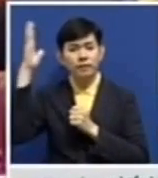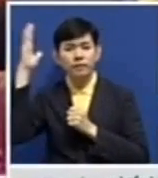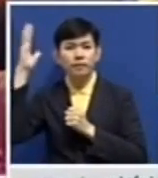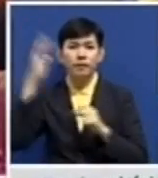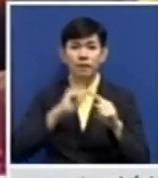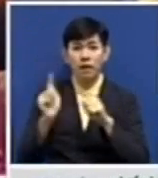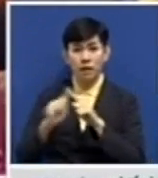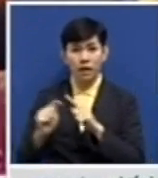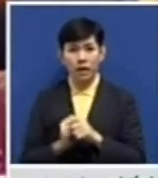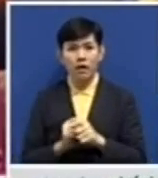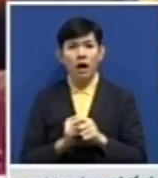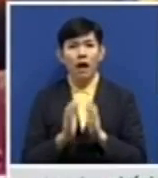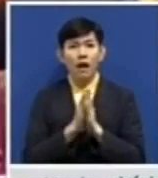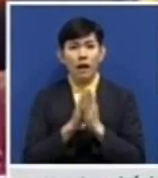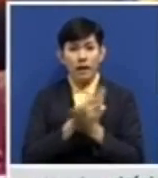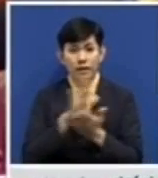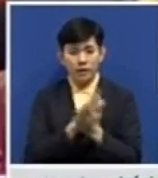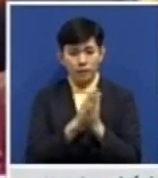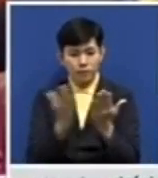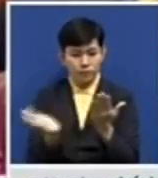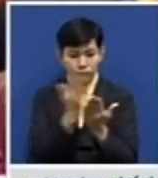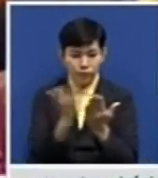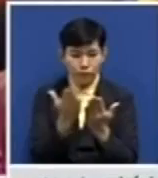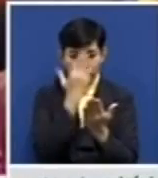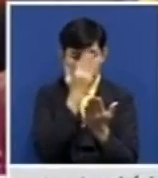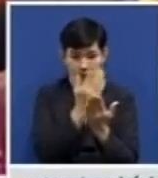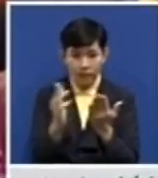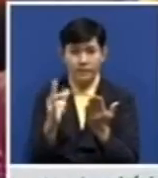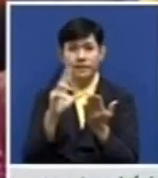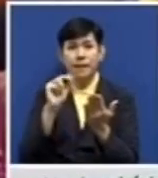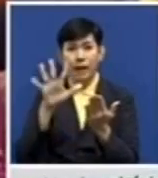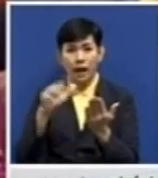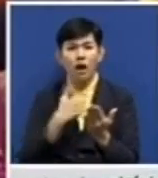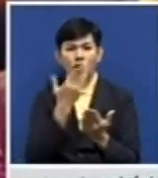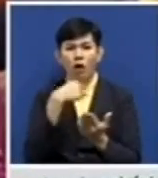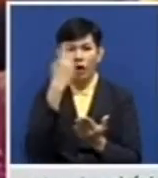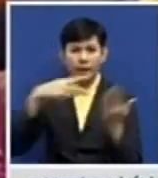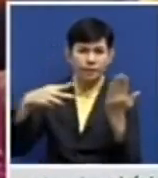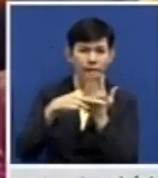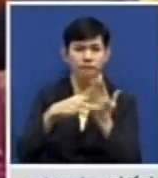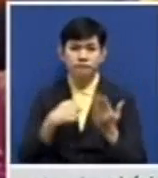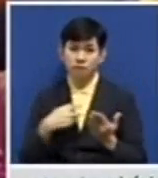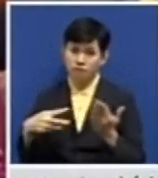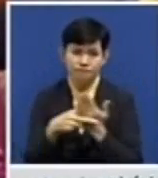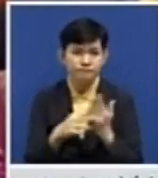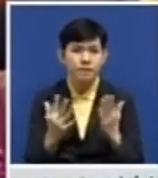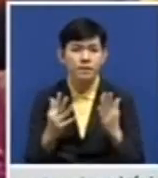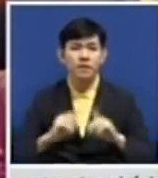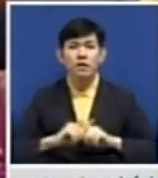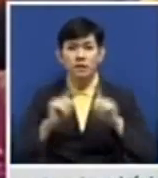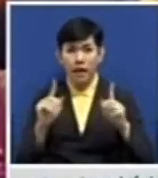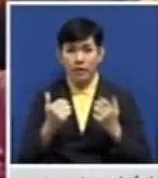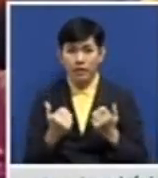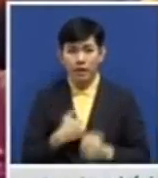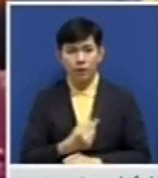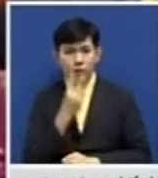ๆทั้งหมด35หน้าท่านประธานบอกว่าอย่าได้มีใครขึ้นมาขัดผมไม่ได้ขัดเลยนะฮะแต่คราวนี้